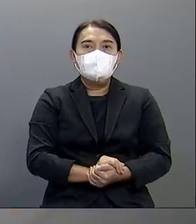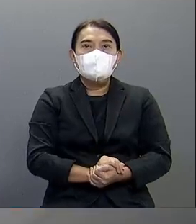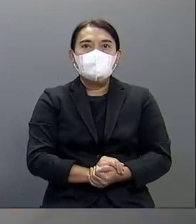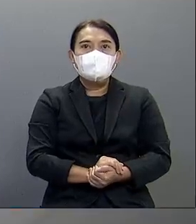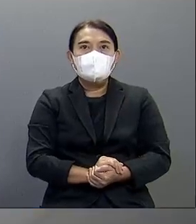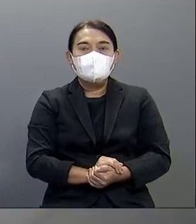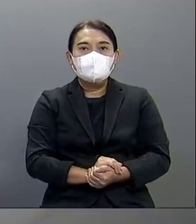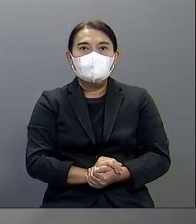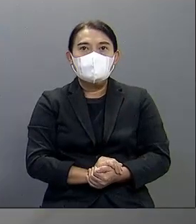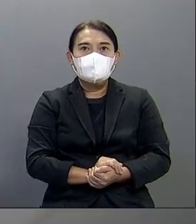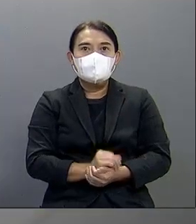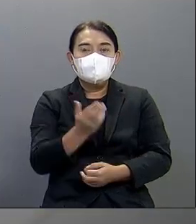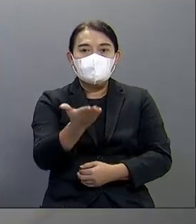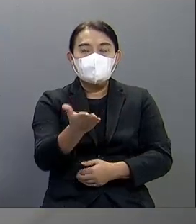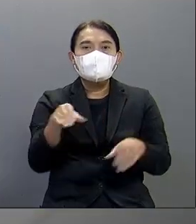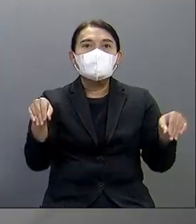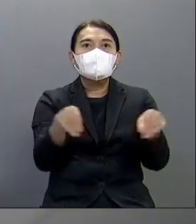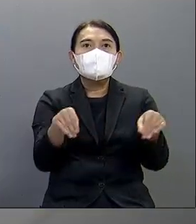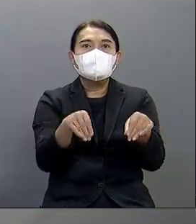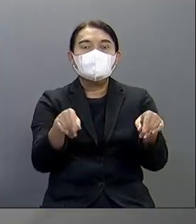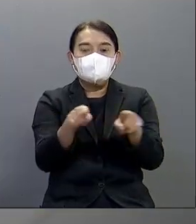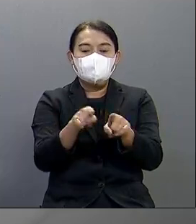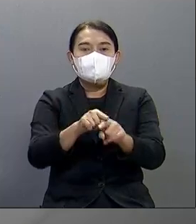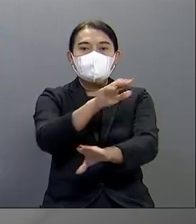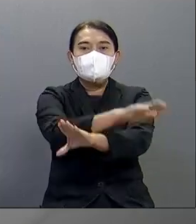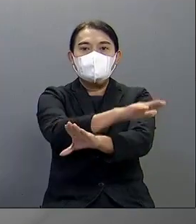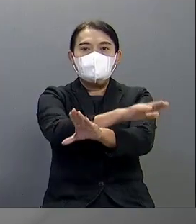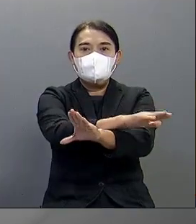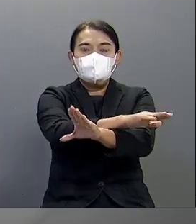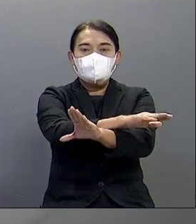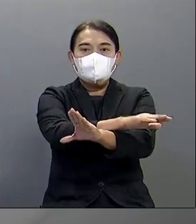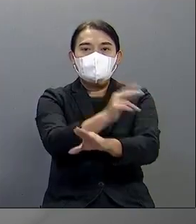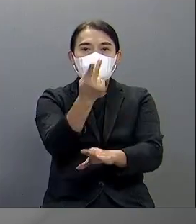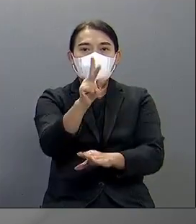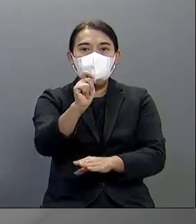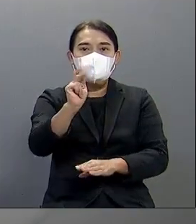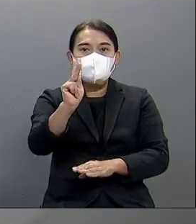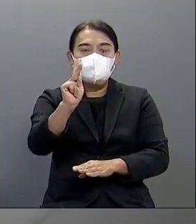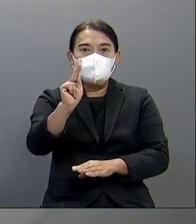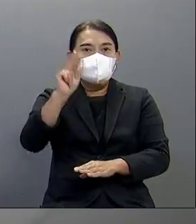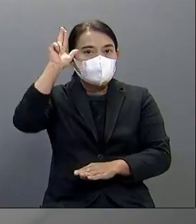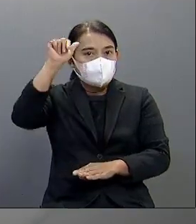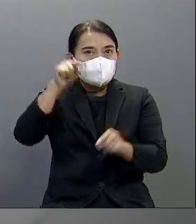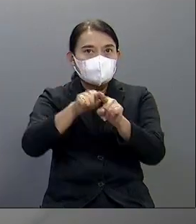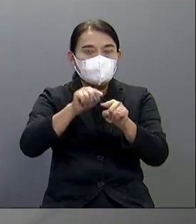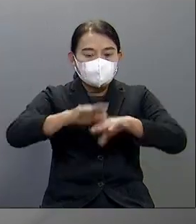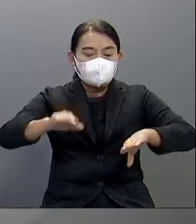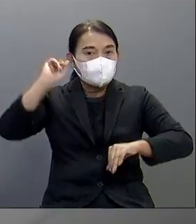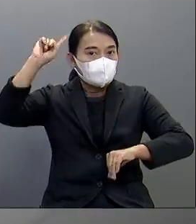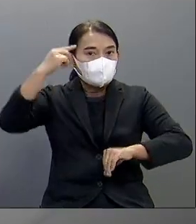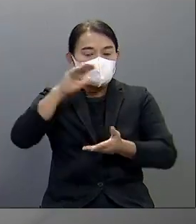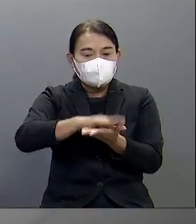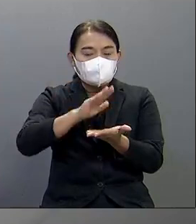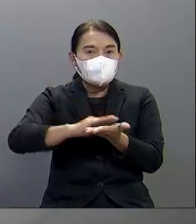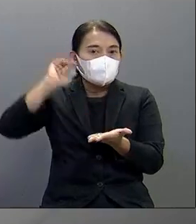อีกจุดหนึ่งนะคะอยู่ไม่ไกลกันบริเวณแยกคอกม้าก็เกิดเหตุไฟรั่วช็อตเด็กหญิงโรงเรียนสตรีรา